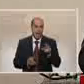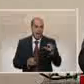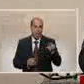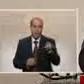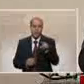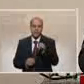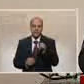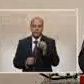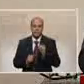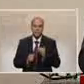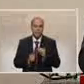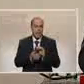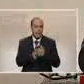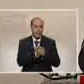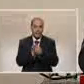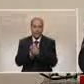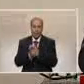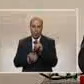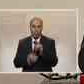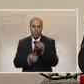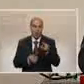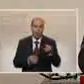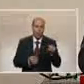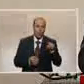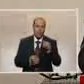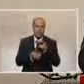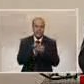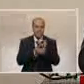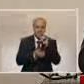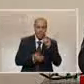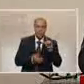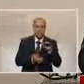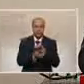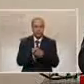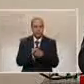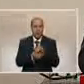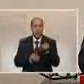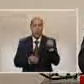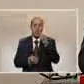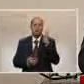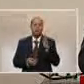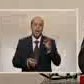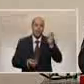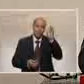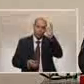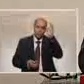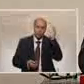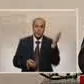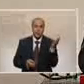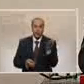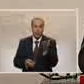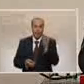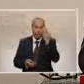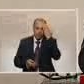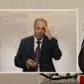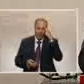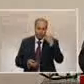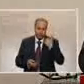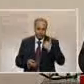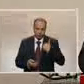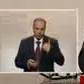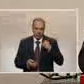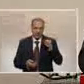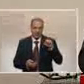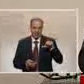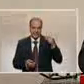اخوتي اصدقائي اخواتي صديقاتي ايها الشعب التونسي تعرفون صافي